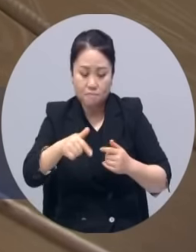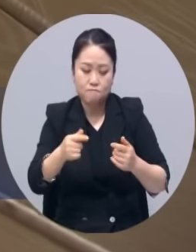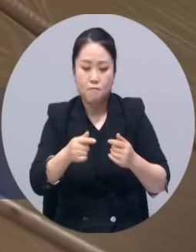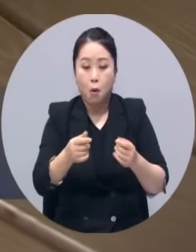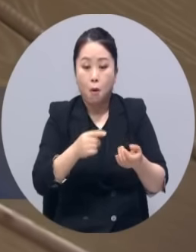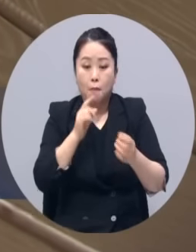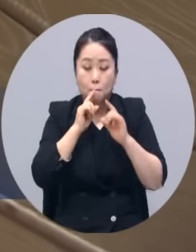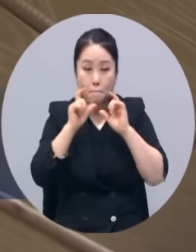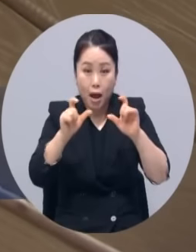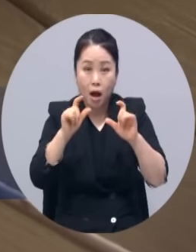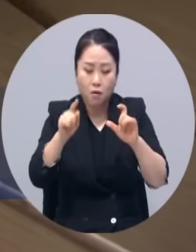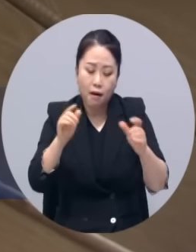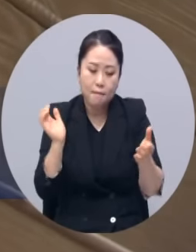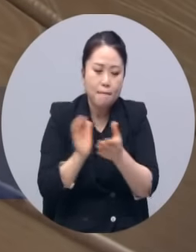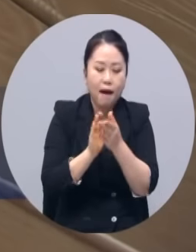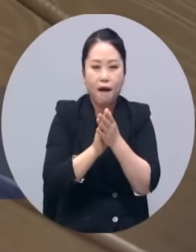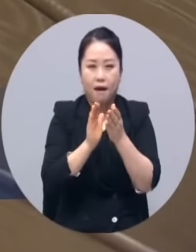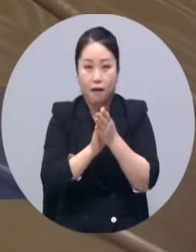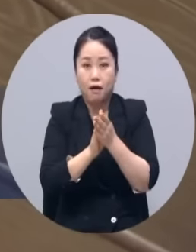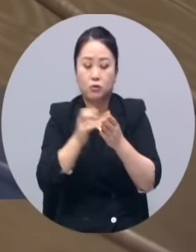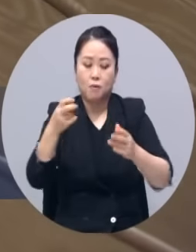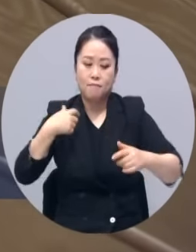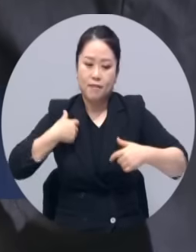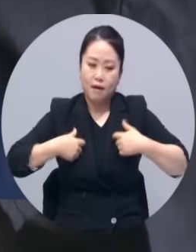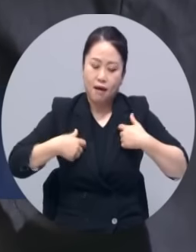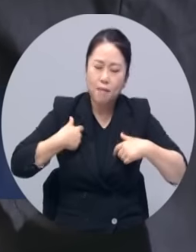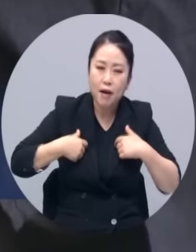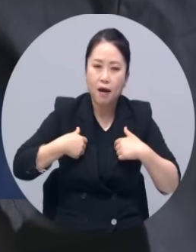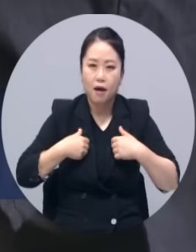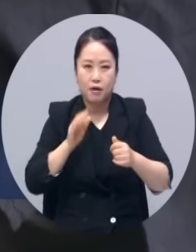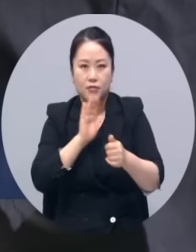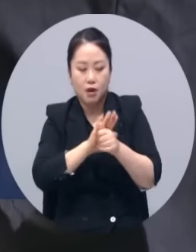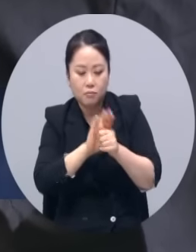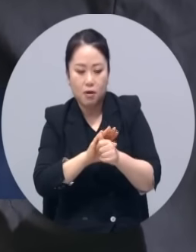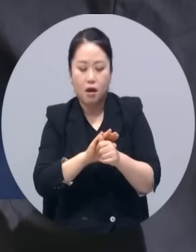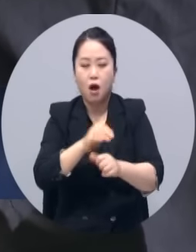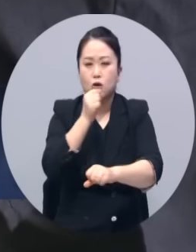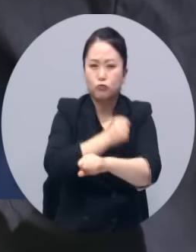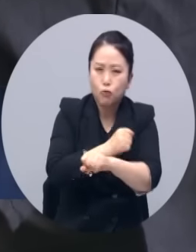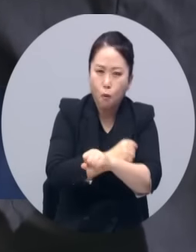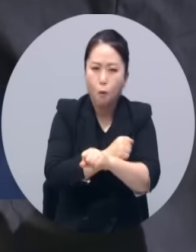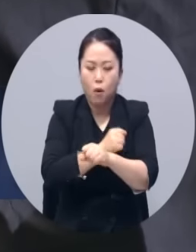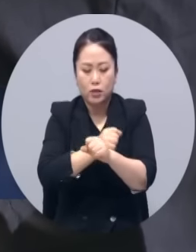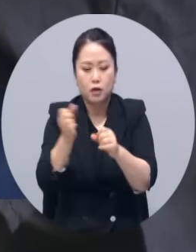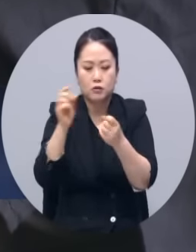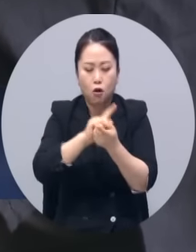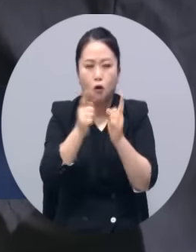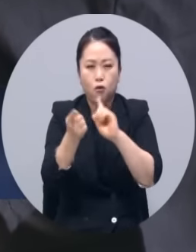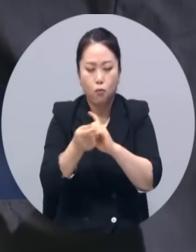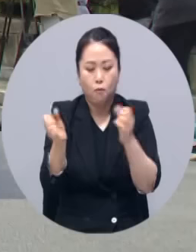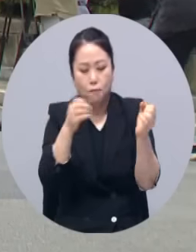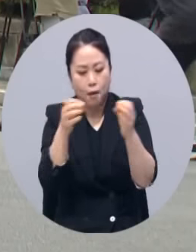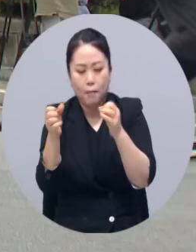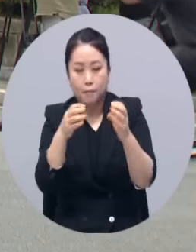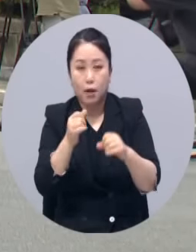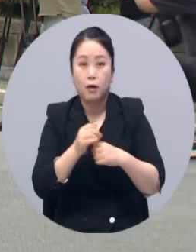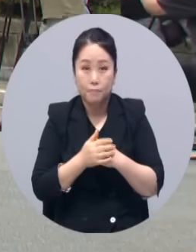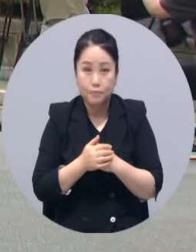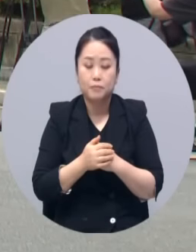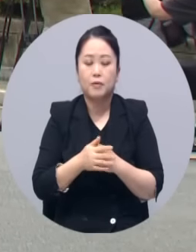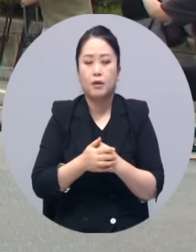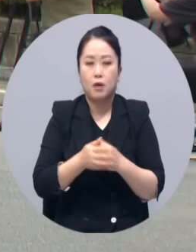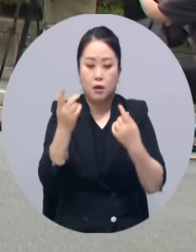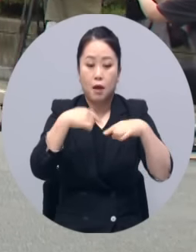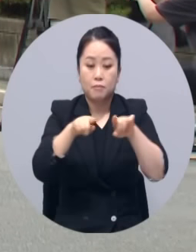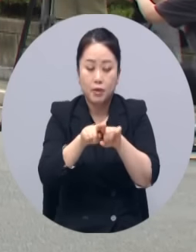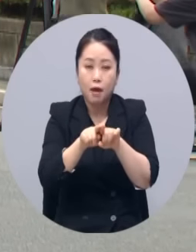나와서 기쁨의 상기가 되어 있어서 격려하고 수고 많았다며 응원도. 함께